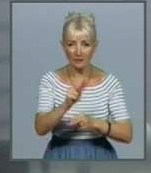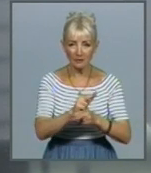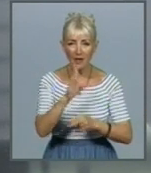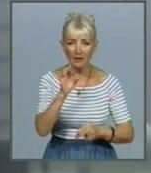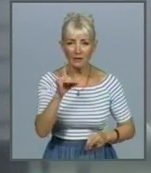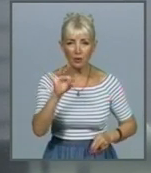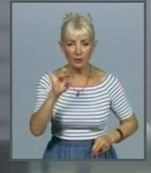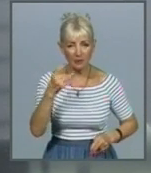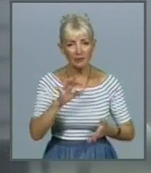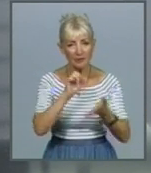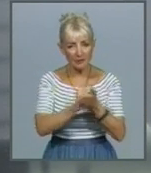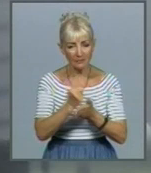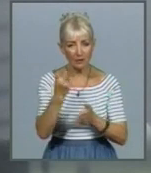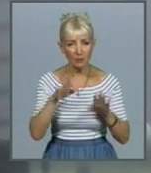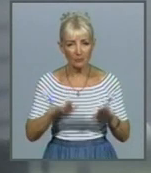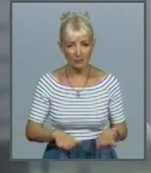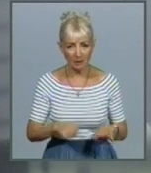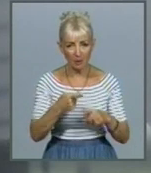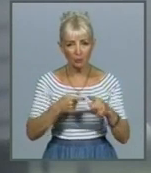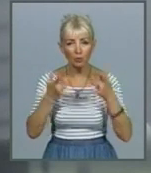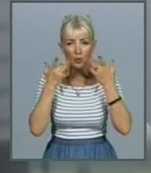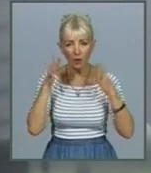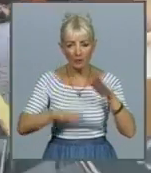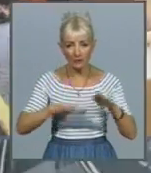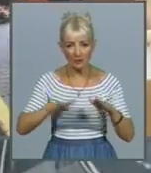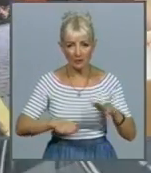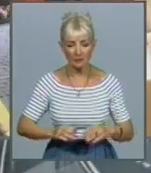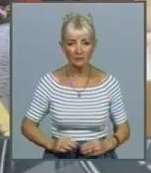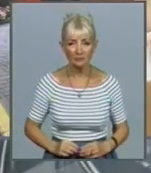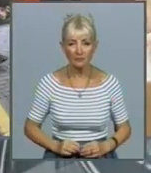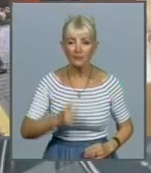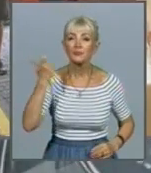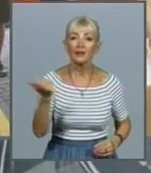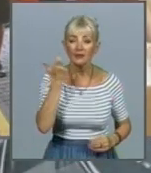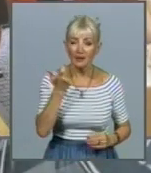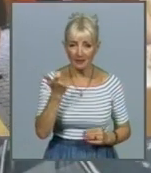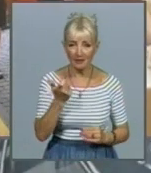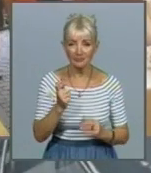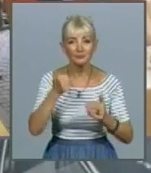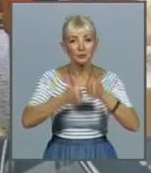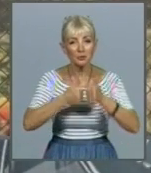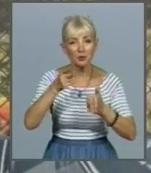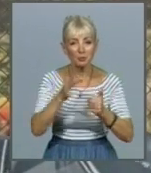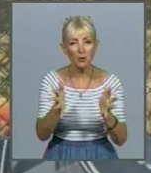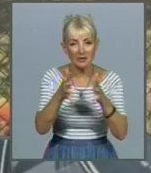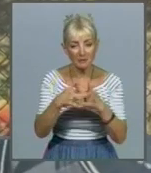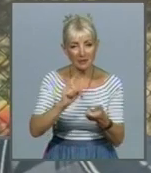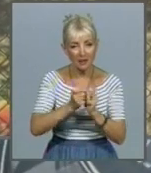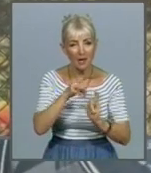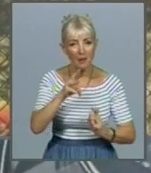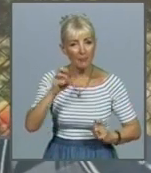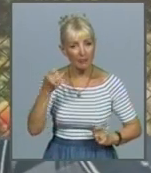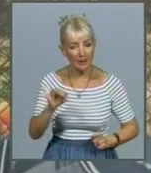данного занял второе место в полулёгком весе харьков принимал турнир по смешанным единоборствам мэй